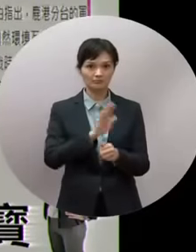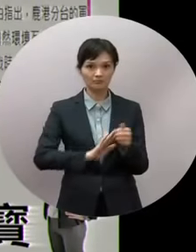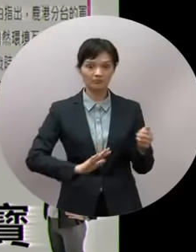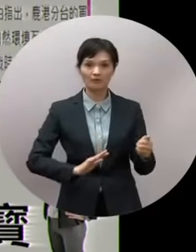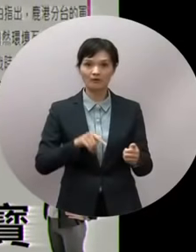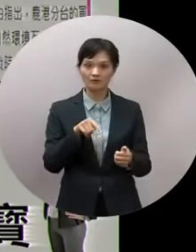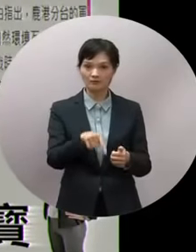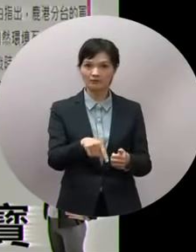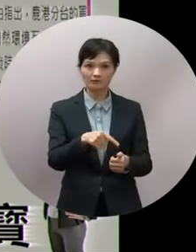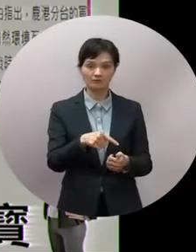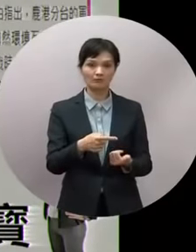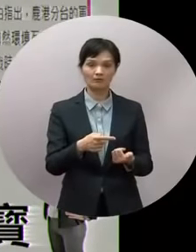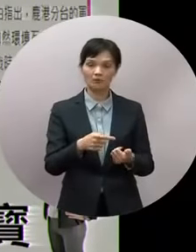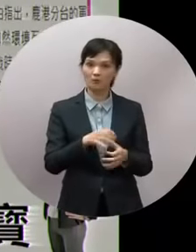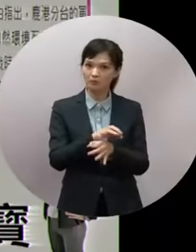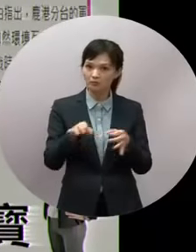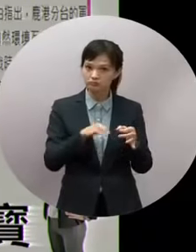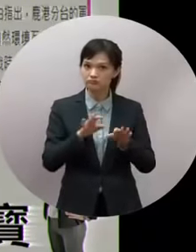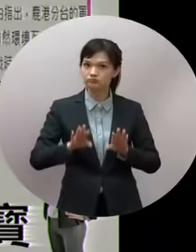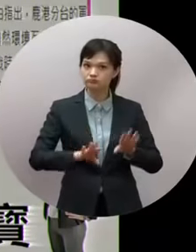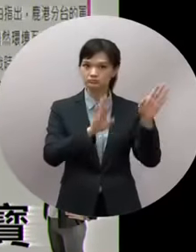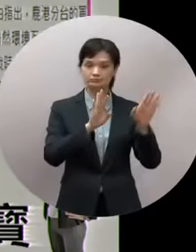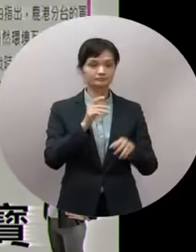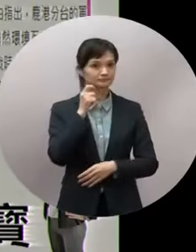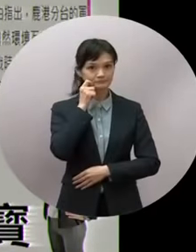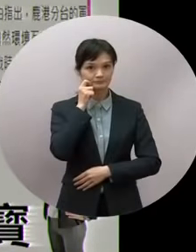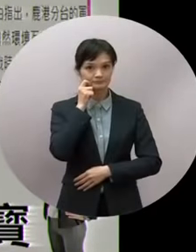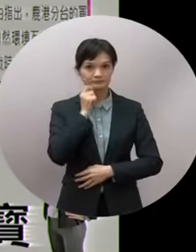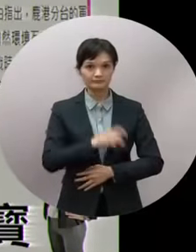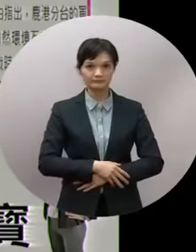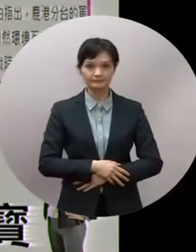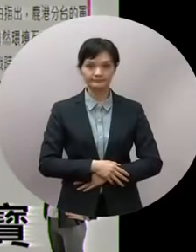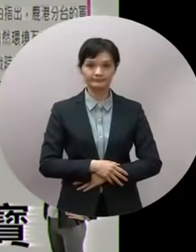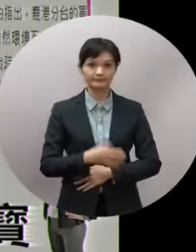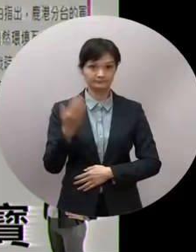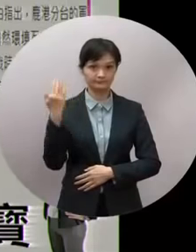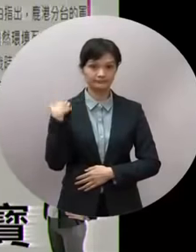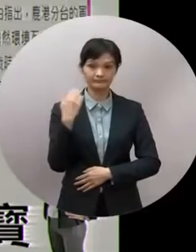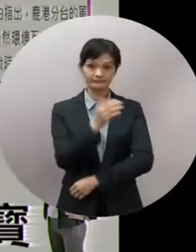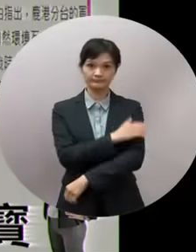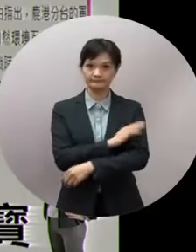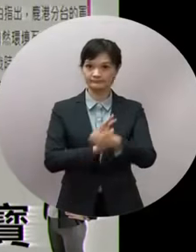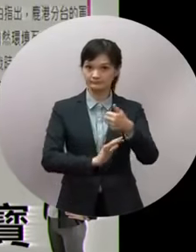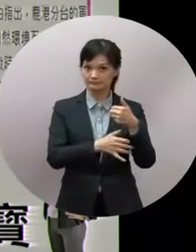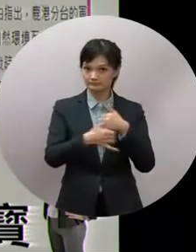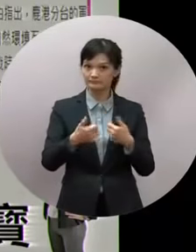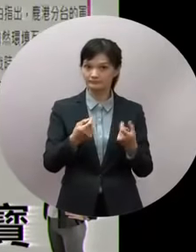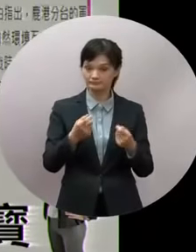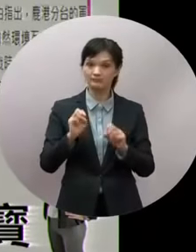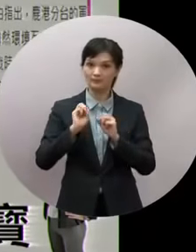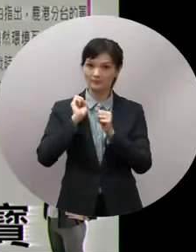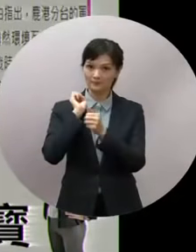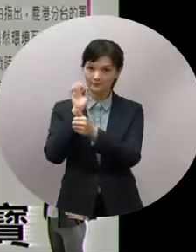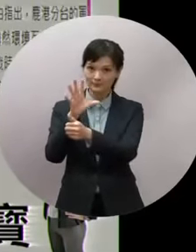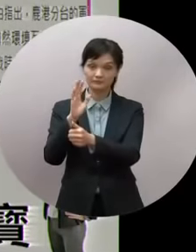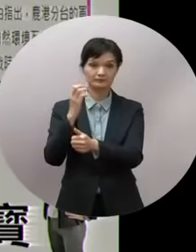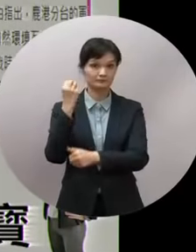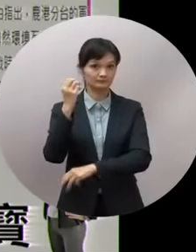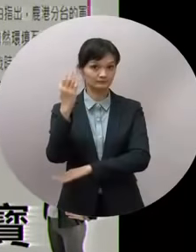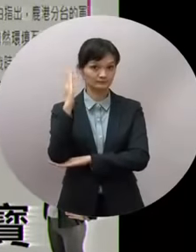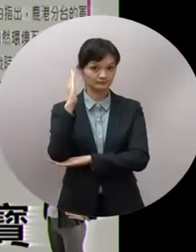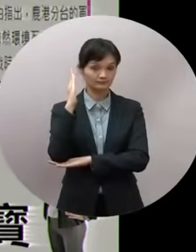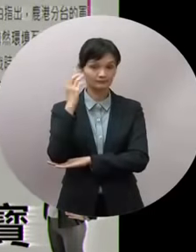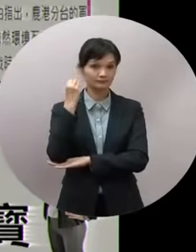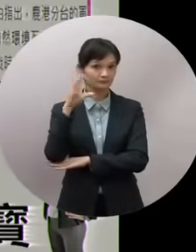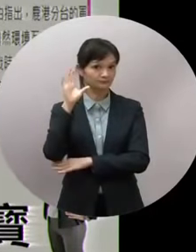众一直觉得非常的介怀。那么当时陈金丁委员也要求新闻局要提出具体的迁台